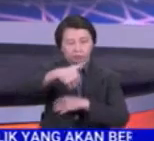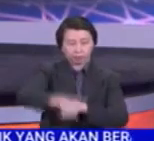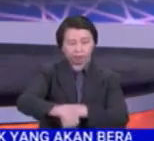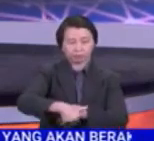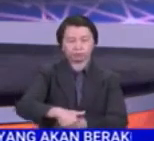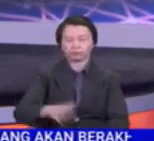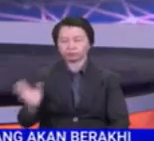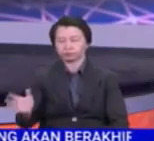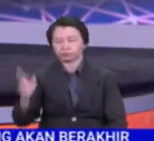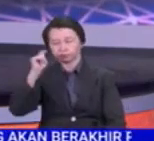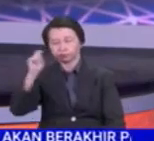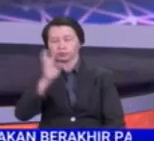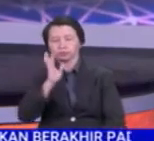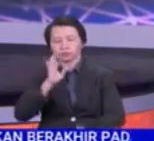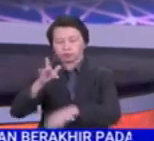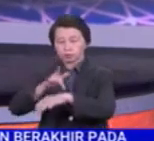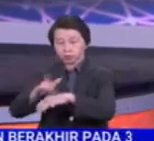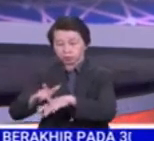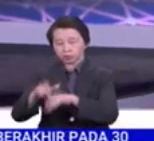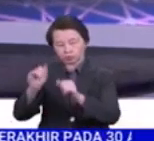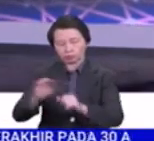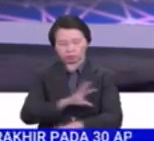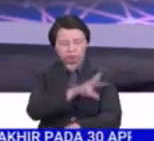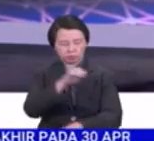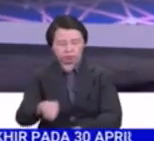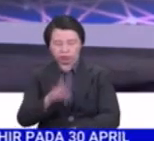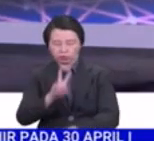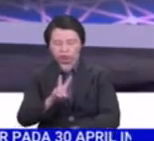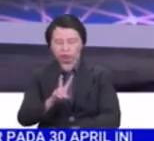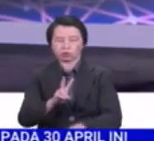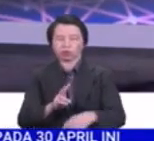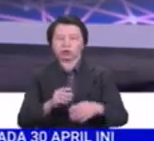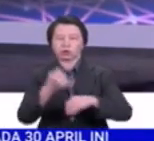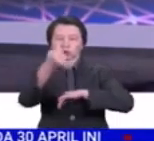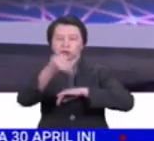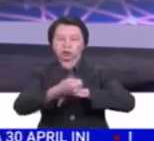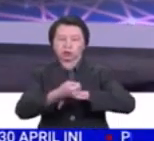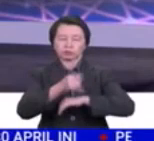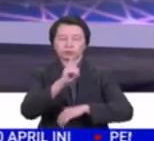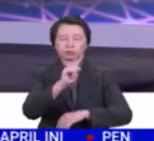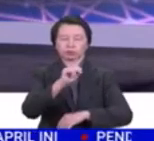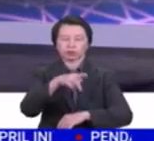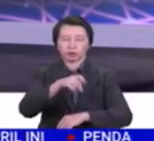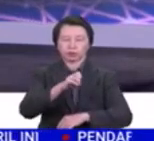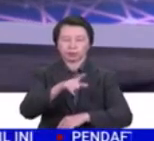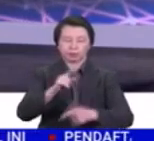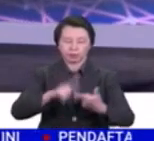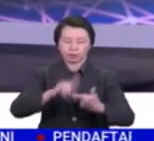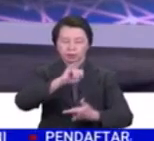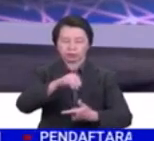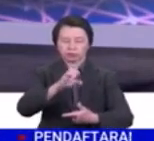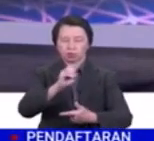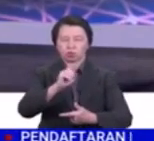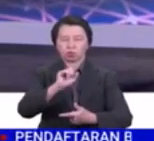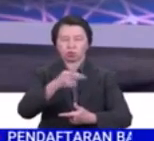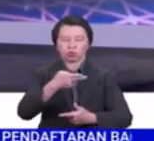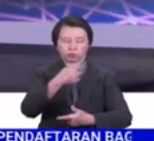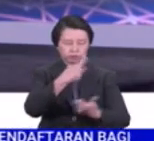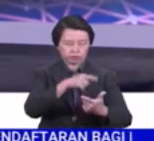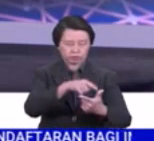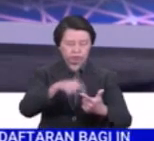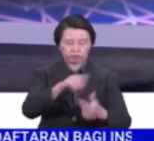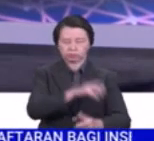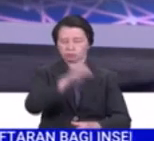itu berkata kekosongan tersebut mampu diisi Duo lagi Tongga impor itu type C dan chord Entah yang bersedia